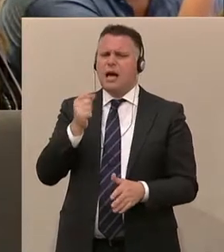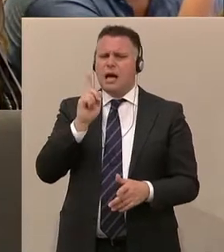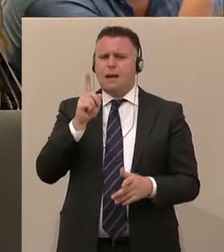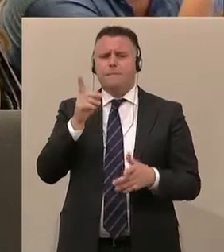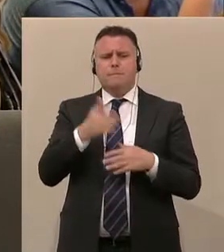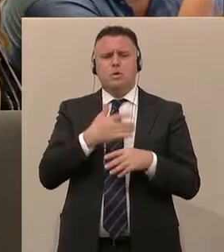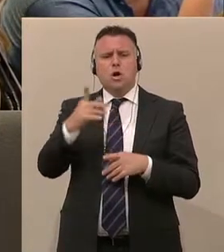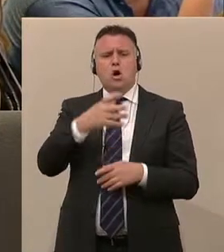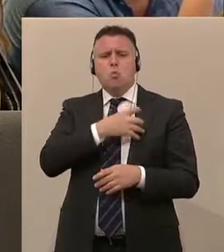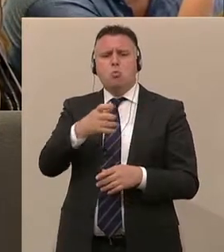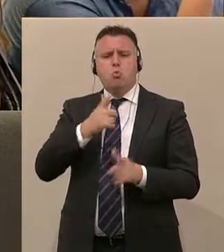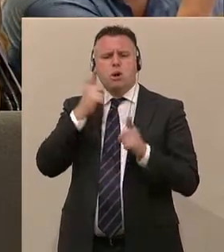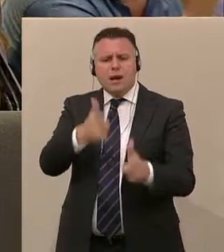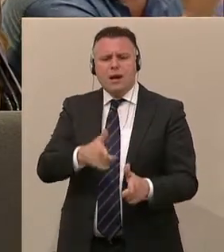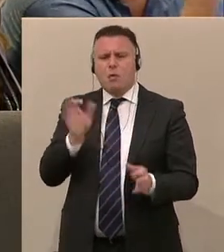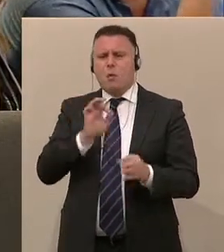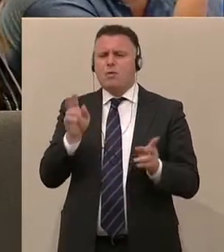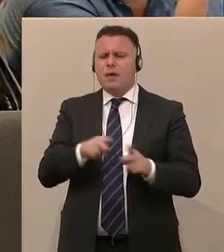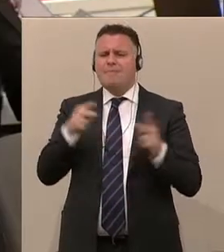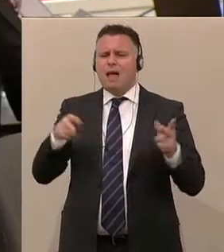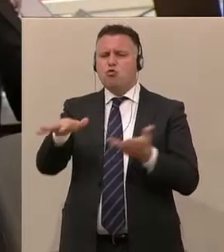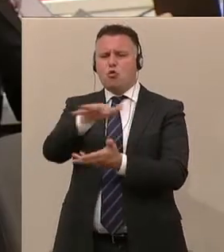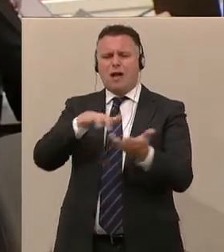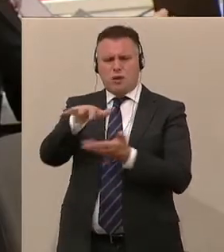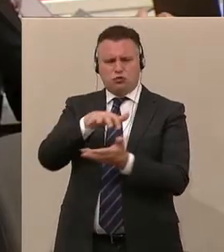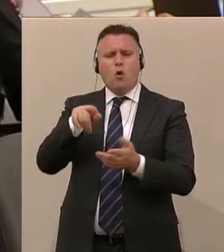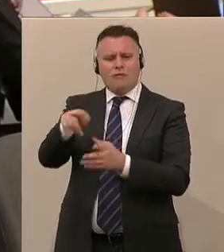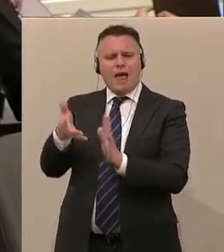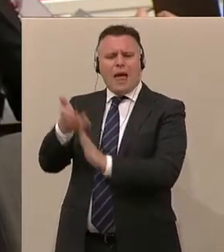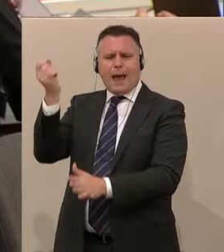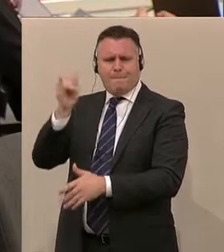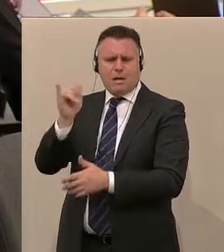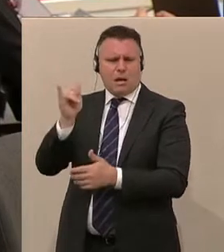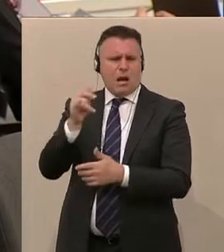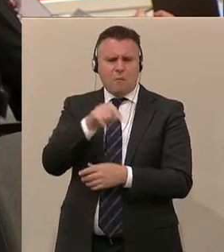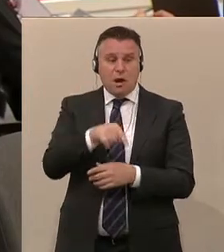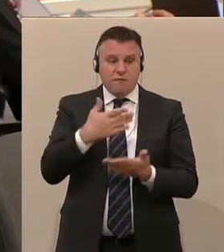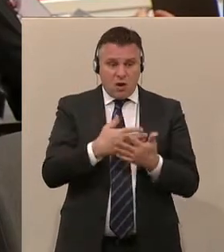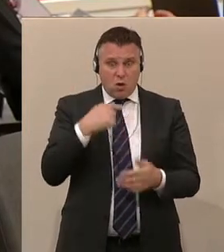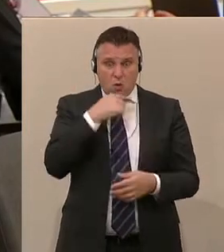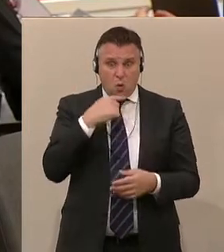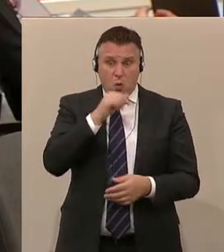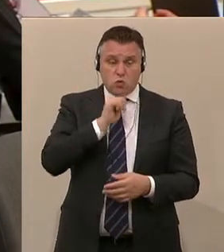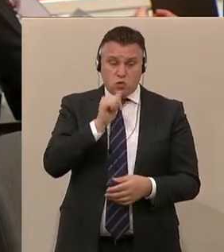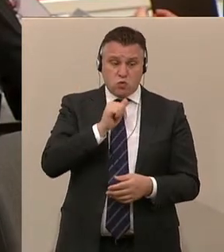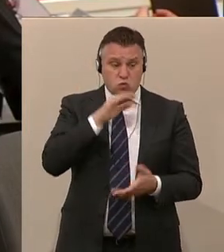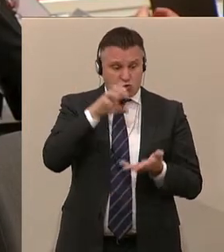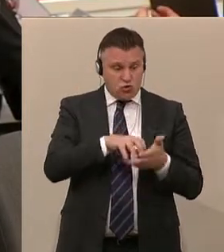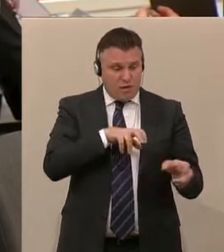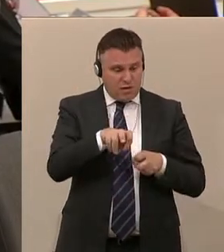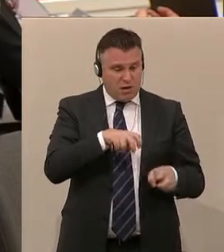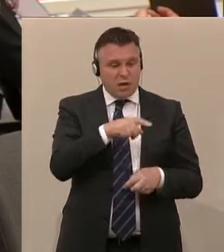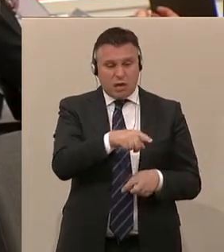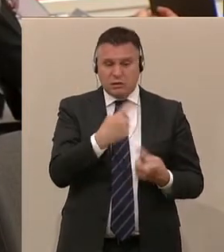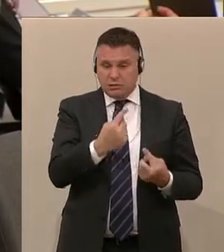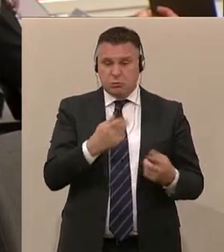wenn es Bürgerkriege gibt oder Naturkatastrophen, aber nicht, weil eine rot-grüne Stadtregierung nicht fähig ist, sich an das zu halten, was sie